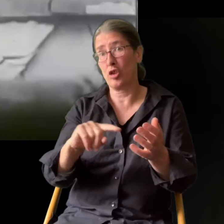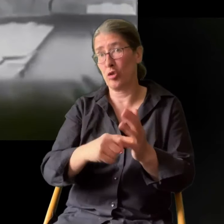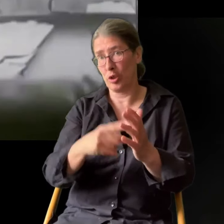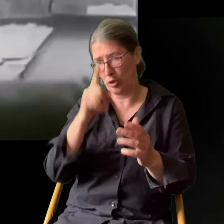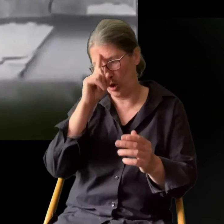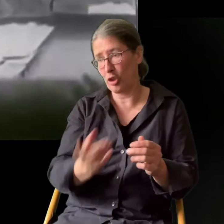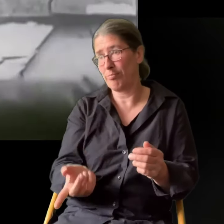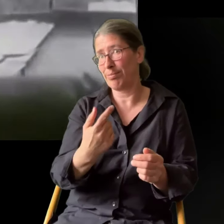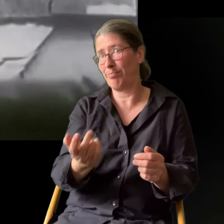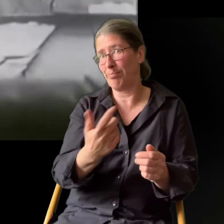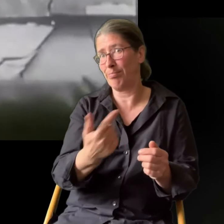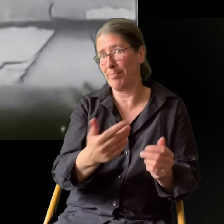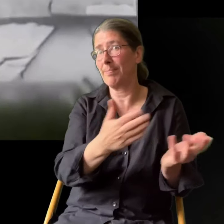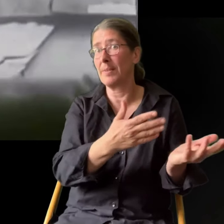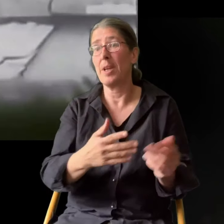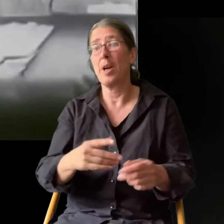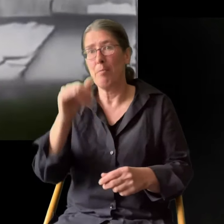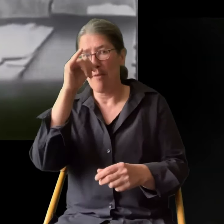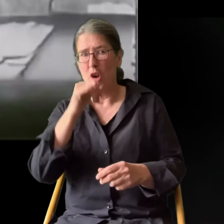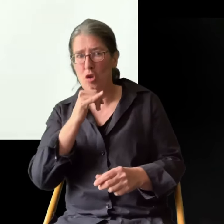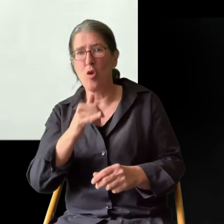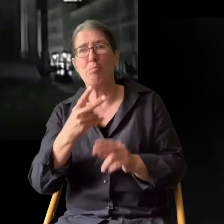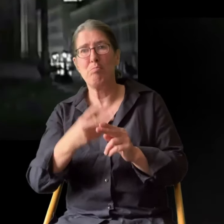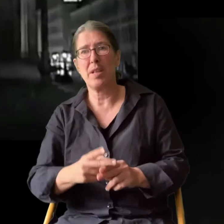Die Bevölkerung leistet passiven Widerstand.